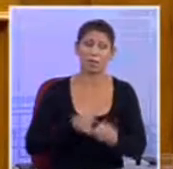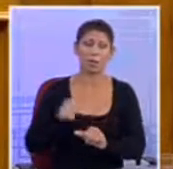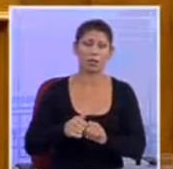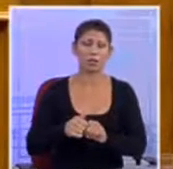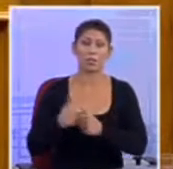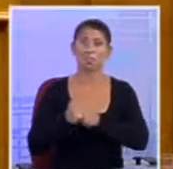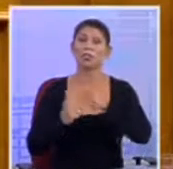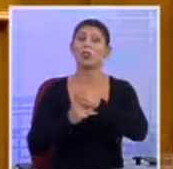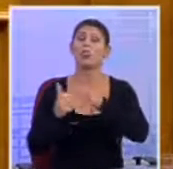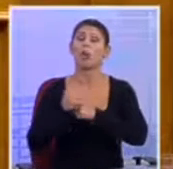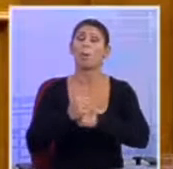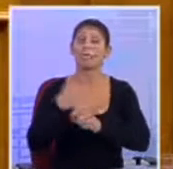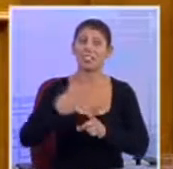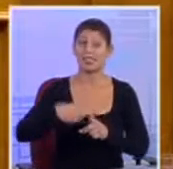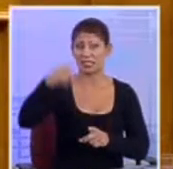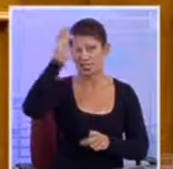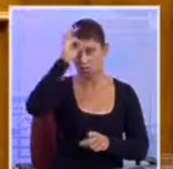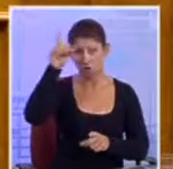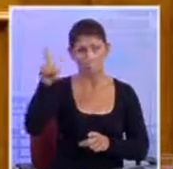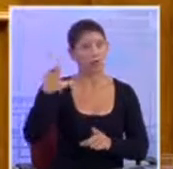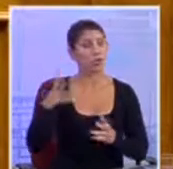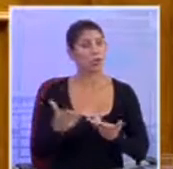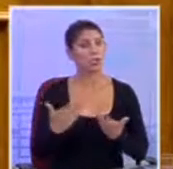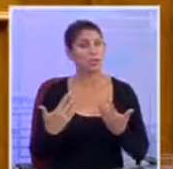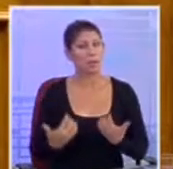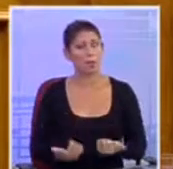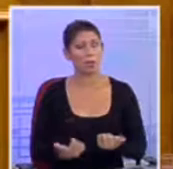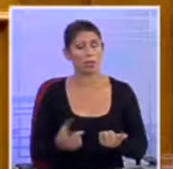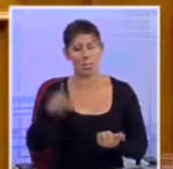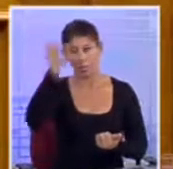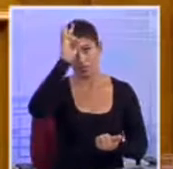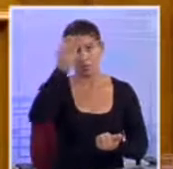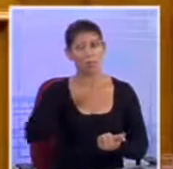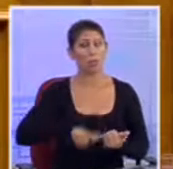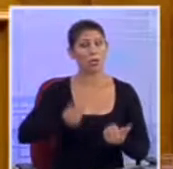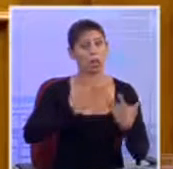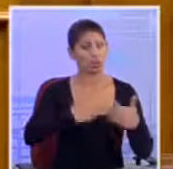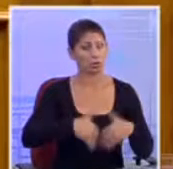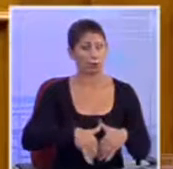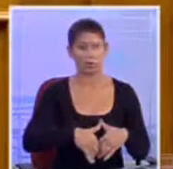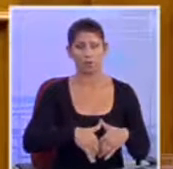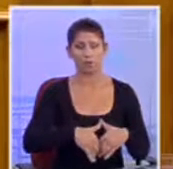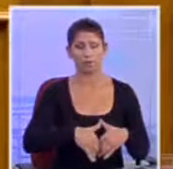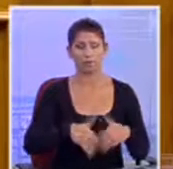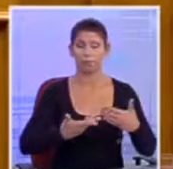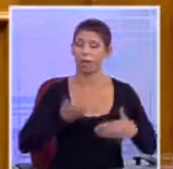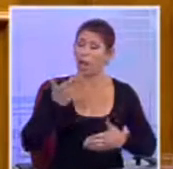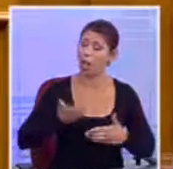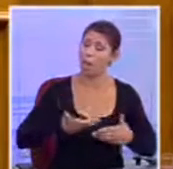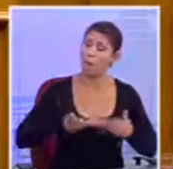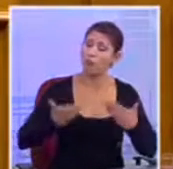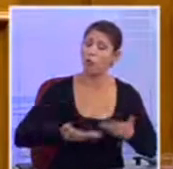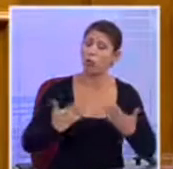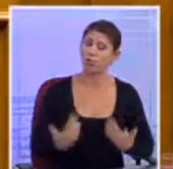ελληνικής αστυνομίας, ώστε να καταστούν η μεν αστυνομία πιο λειτουργική και αποδοτική, η δε